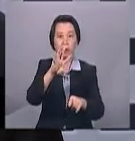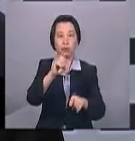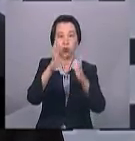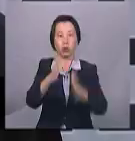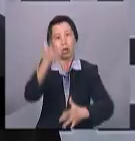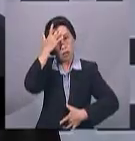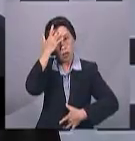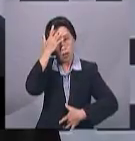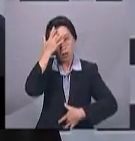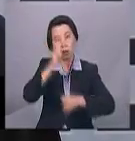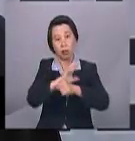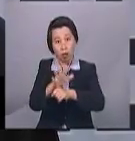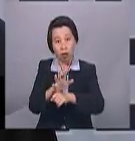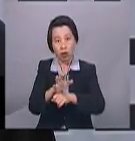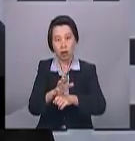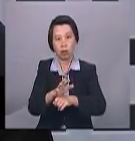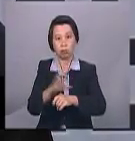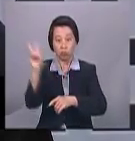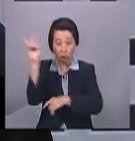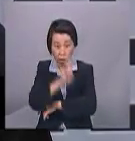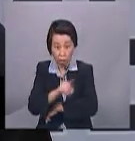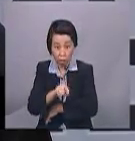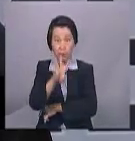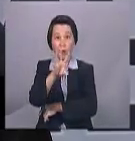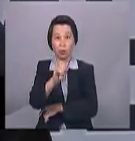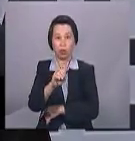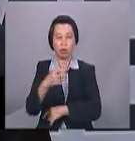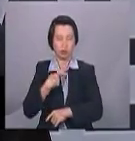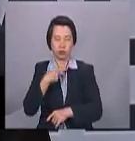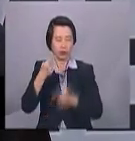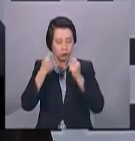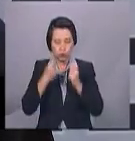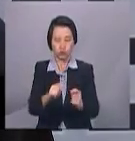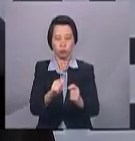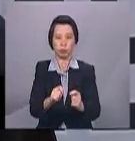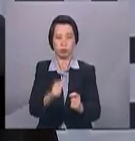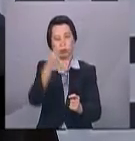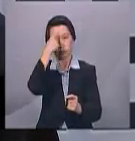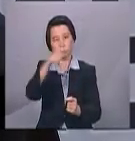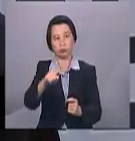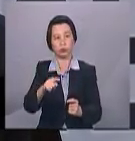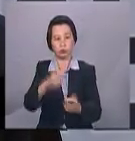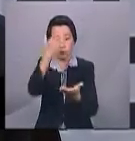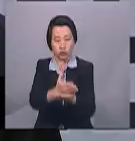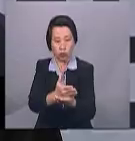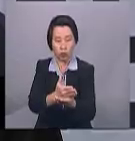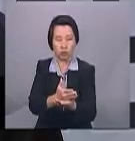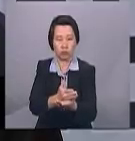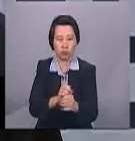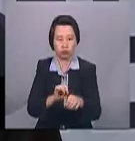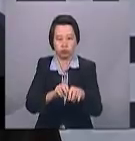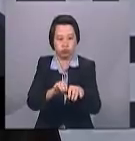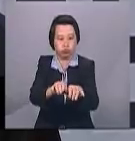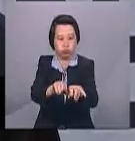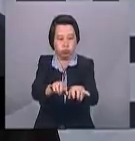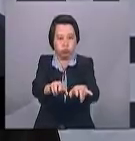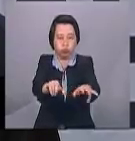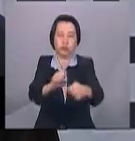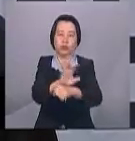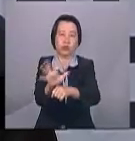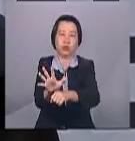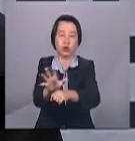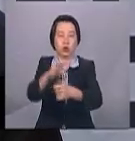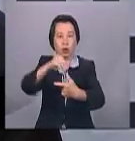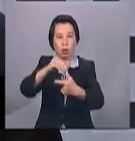maksud dia dalam tempoh 2 hari kita akan cuba sedaya upaya untuk hentikan penularan wabak tersebut